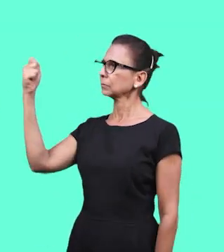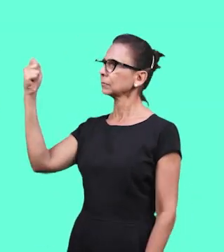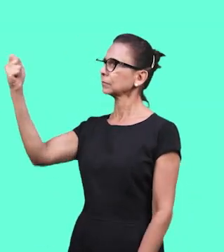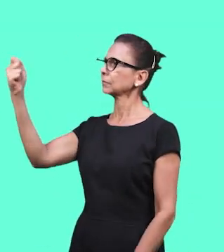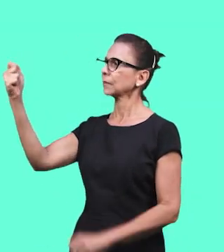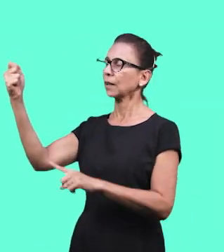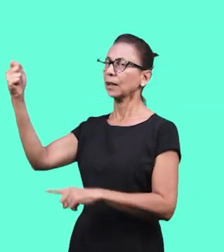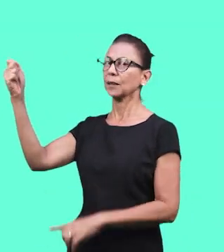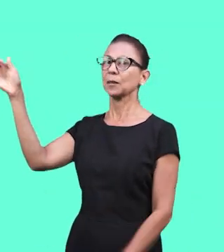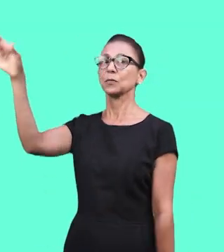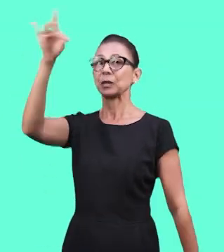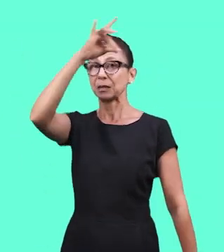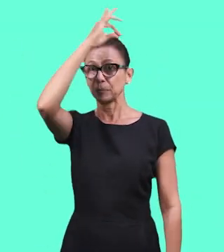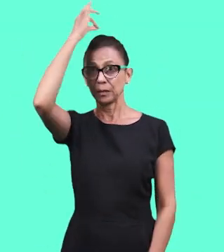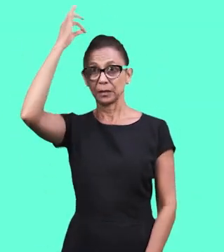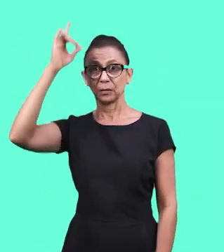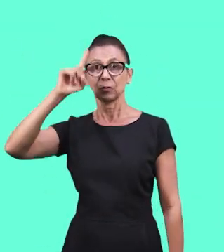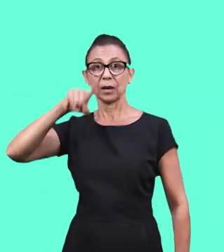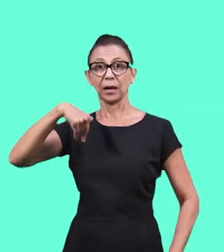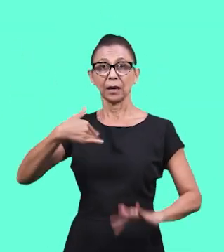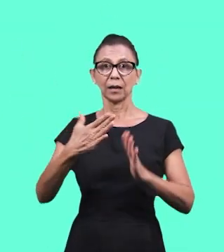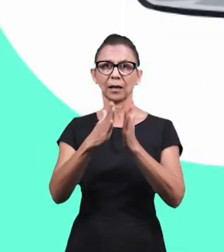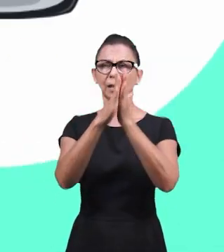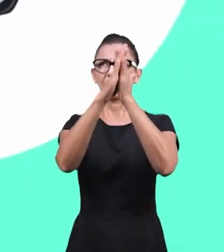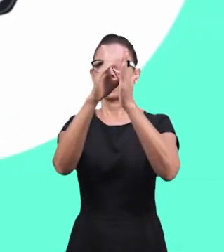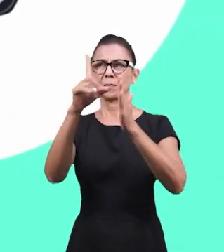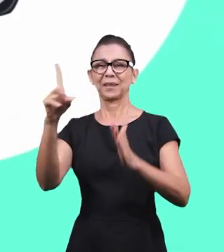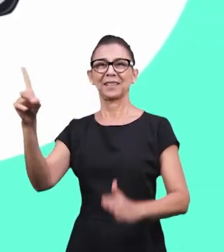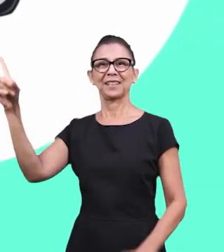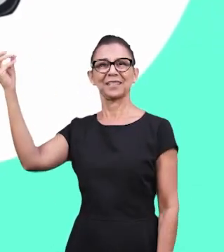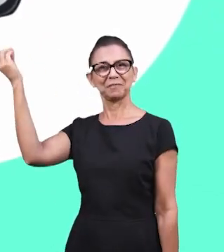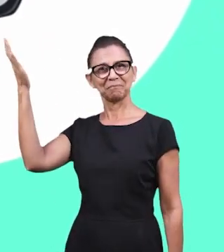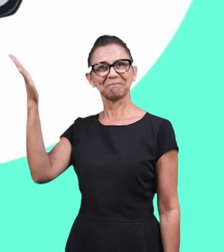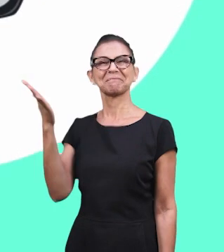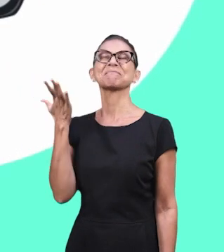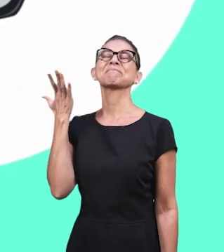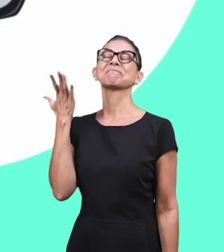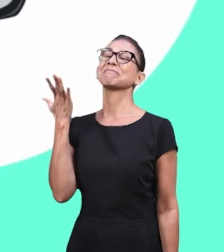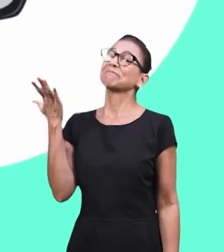меч духовный который есть слово божие